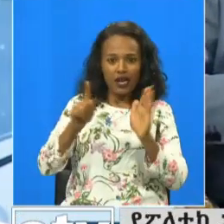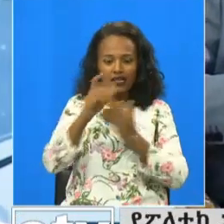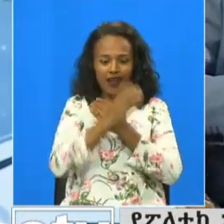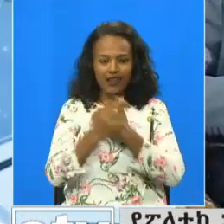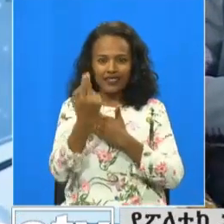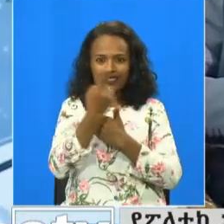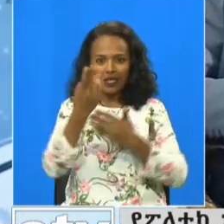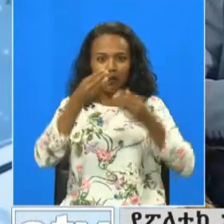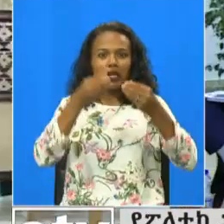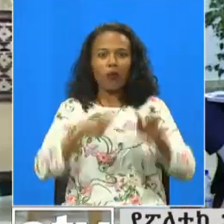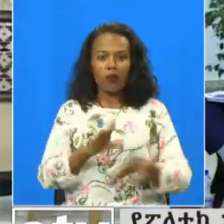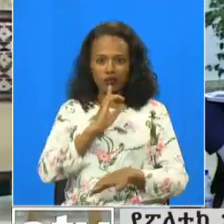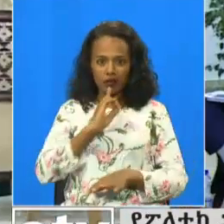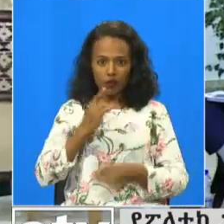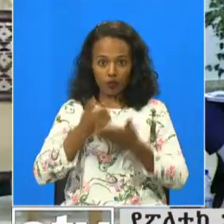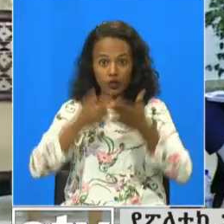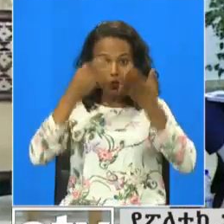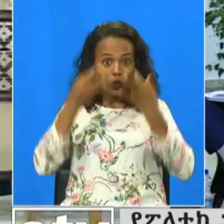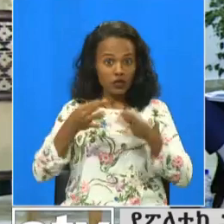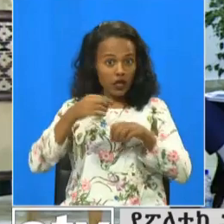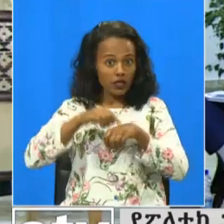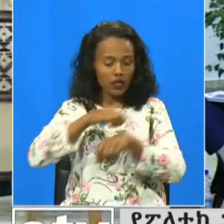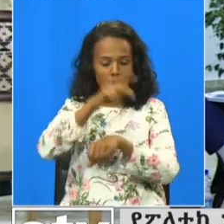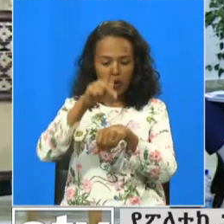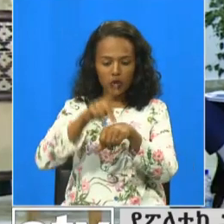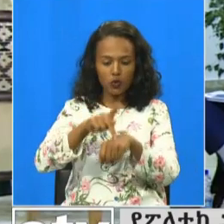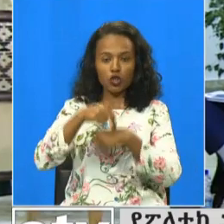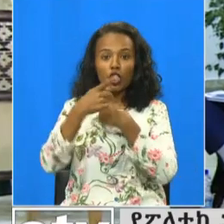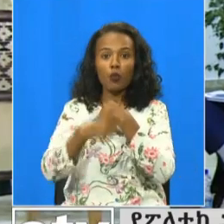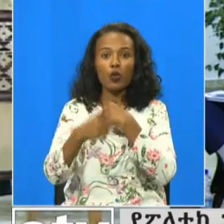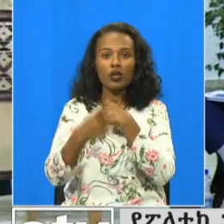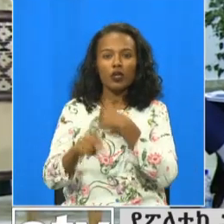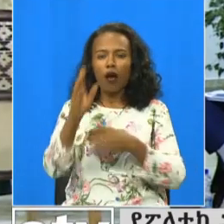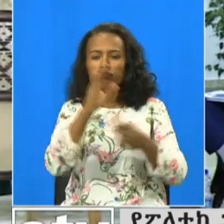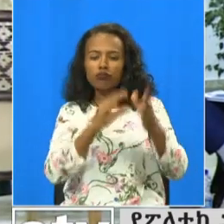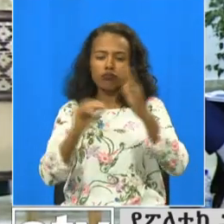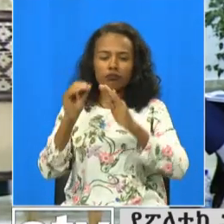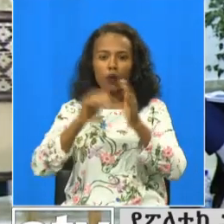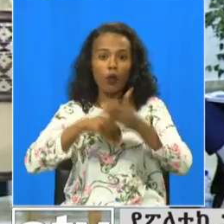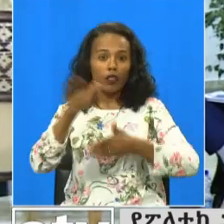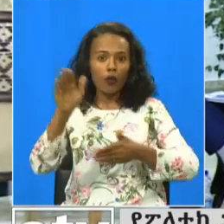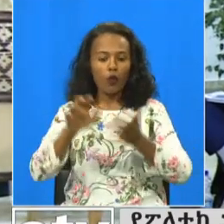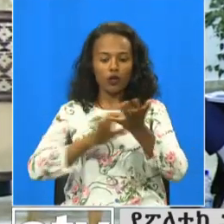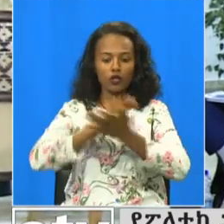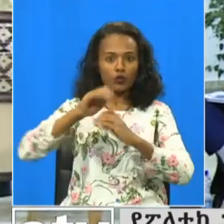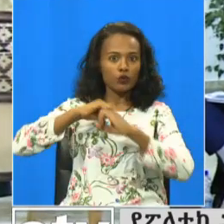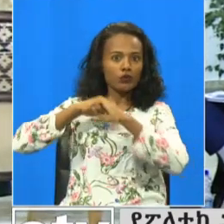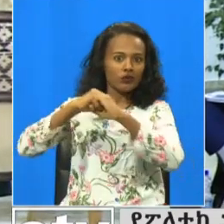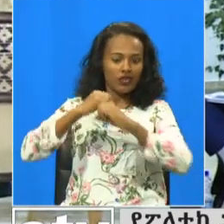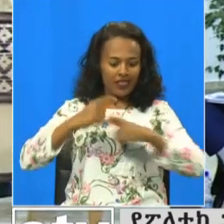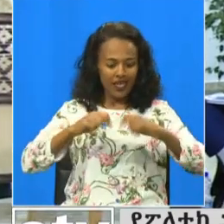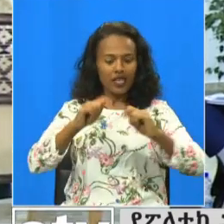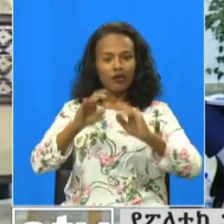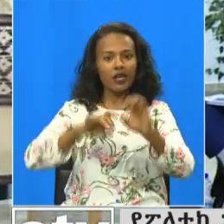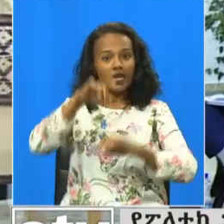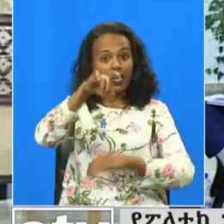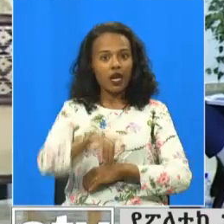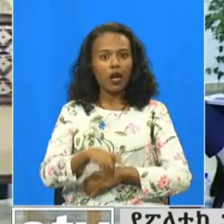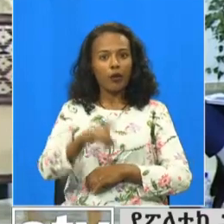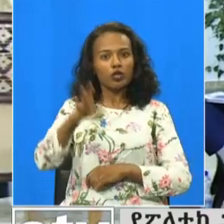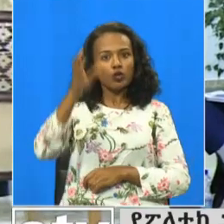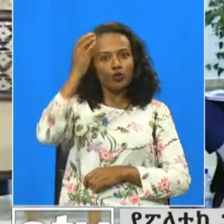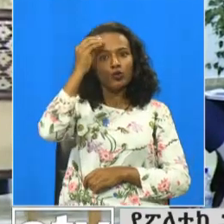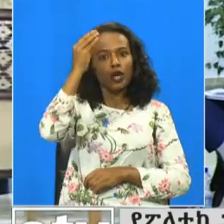ጥቅም የሚያሳጣ ነው። በዚህ ወሳኝ ወቅት ፓርቲዎች ከፖለቲካ ሽኩቻ ወጥተው ወረርሽኙን በጋራ ለመከላከል ጥረት ማድረግ እንዳለባቸው